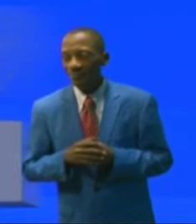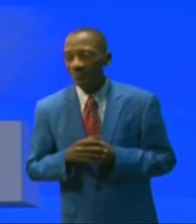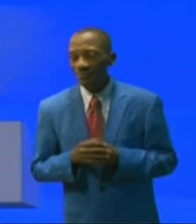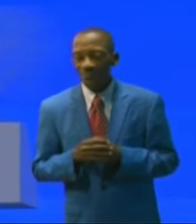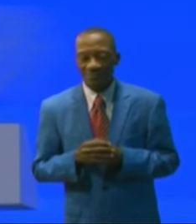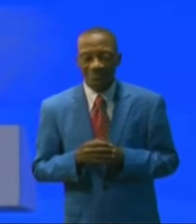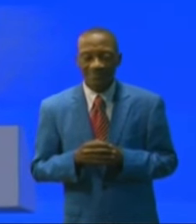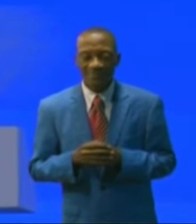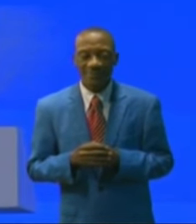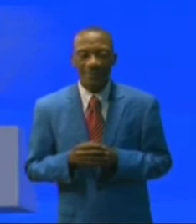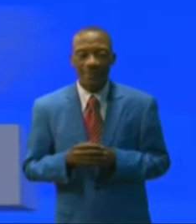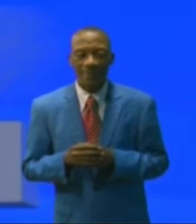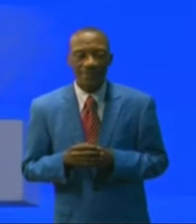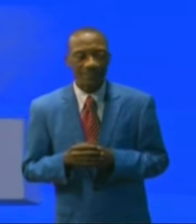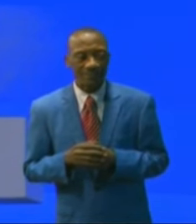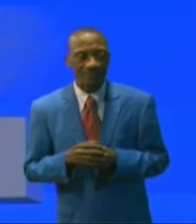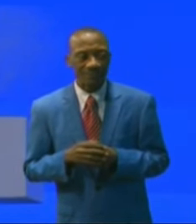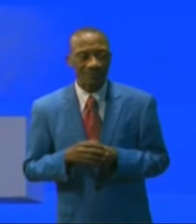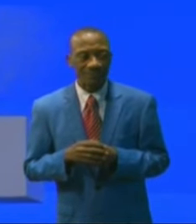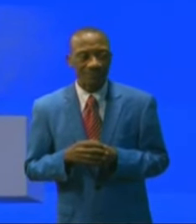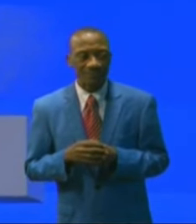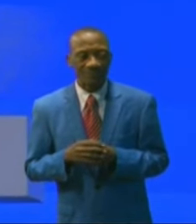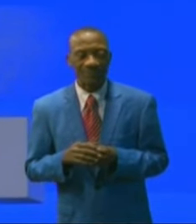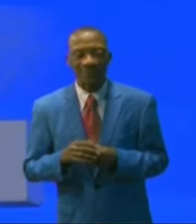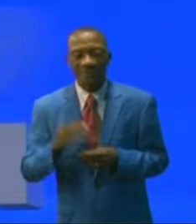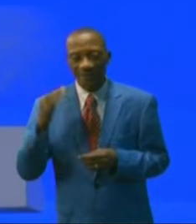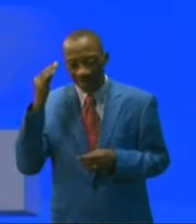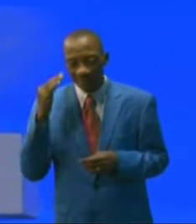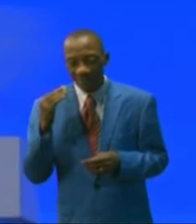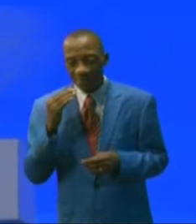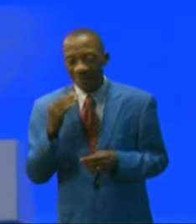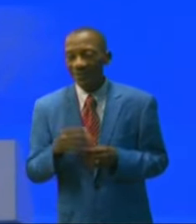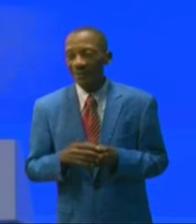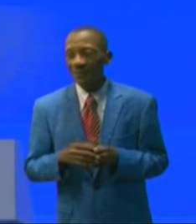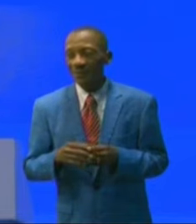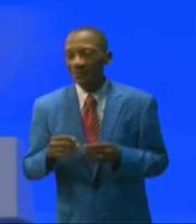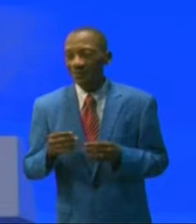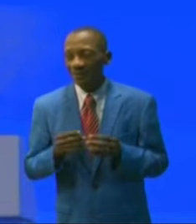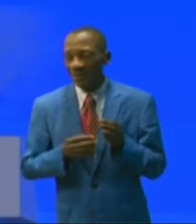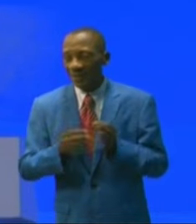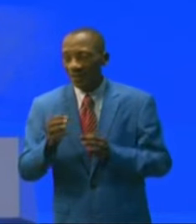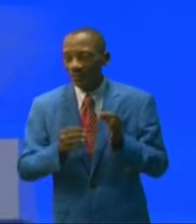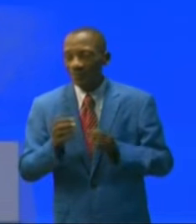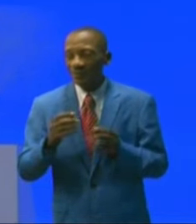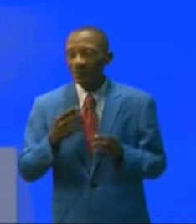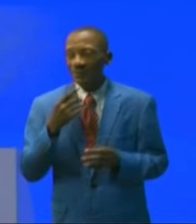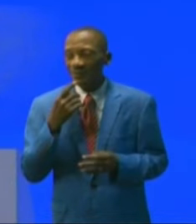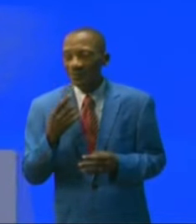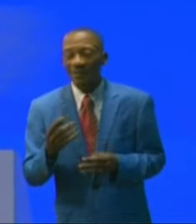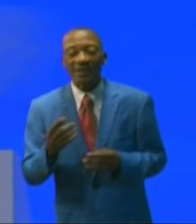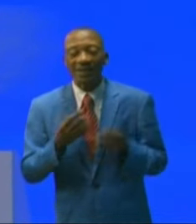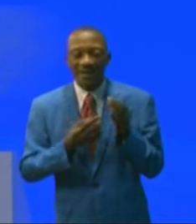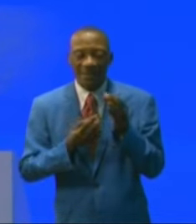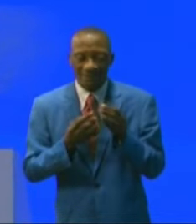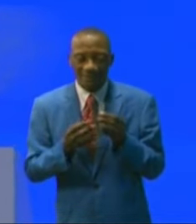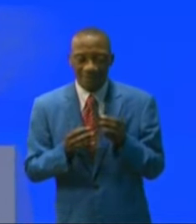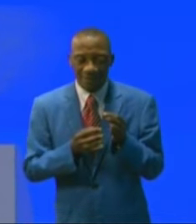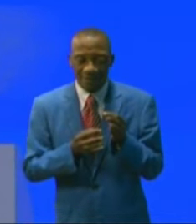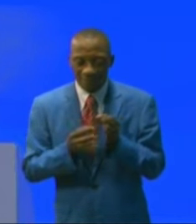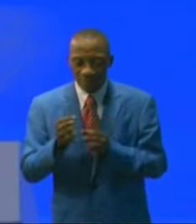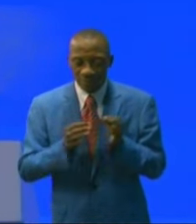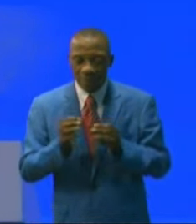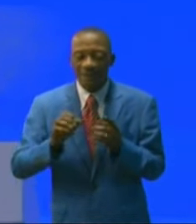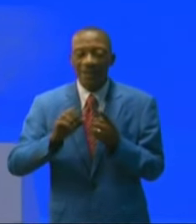présent ? Pour que notre histoire au quotidien, donc, soit écrite par nous, avec nos